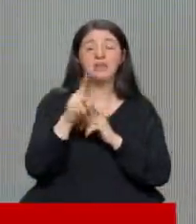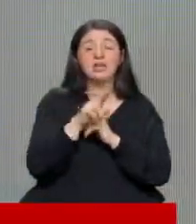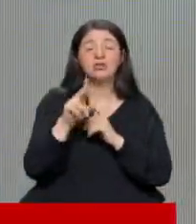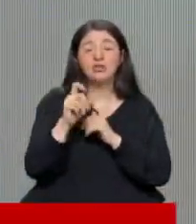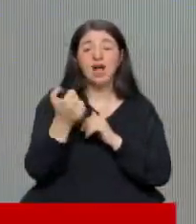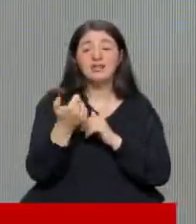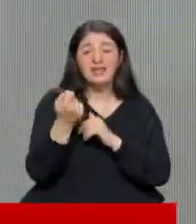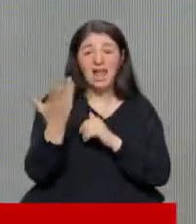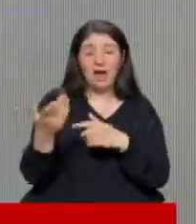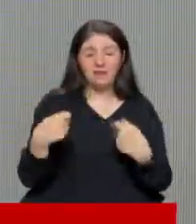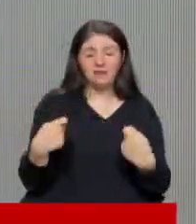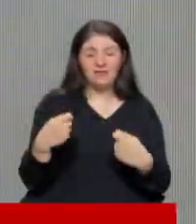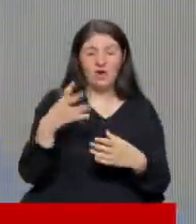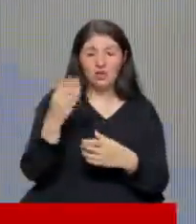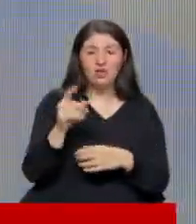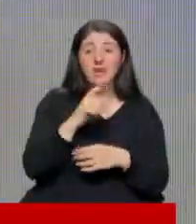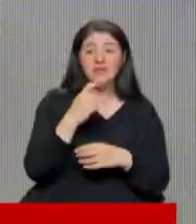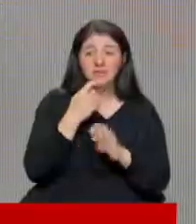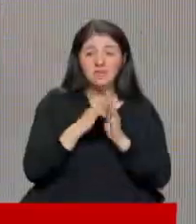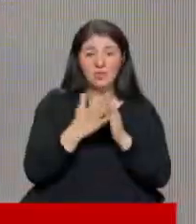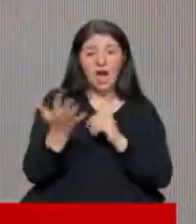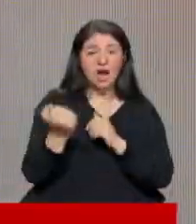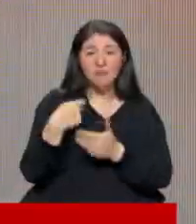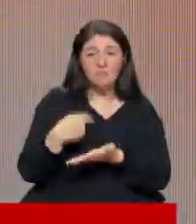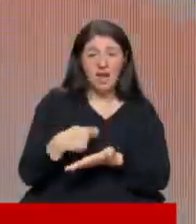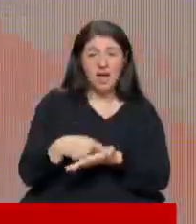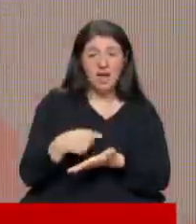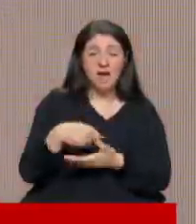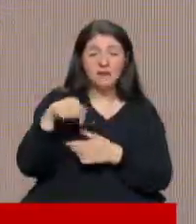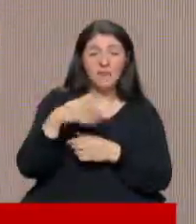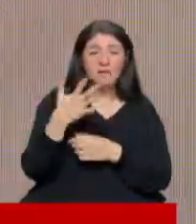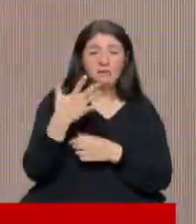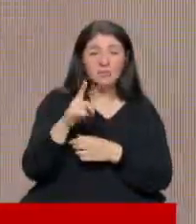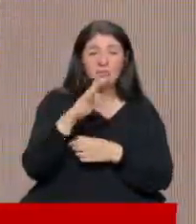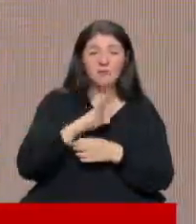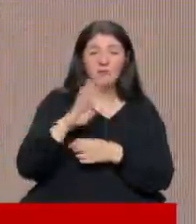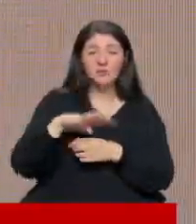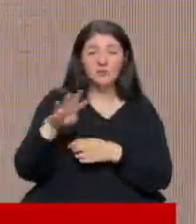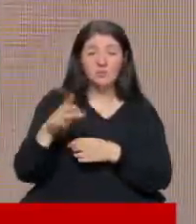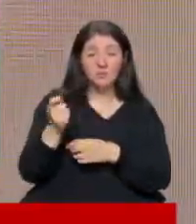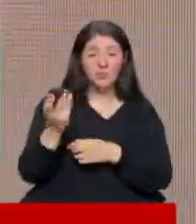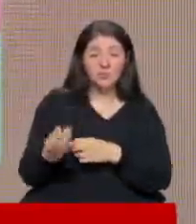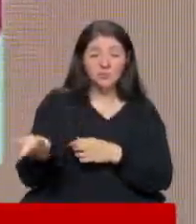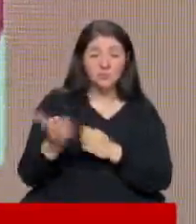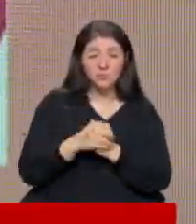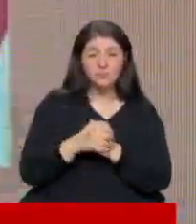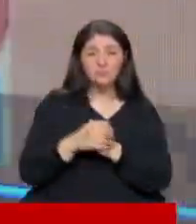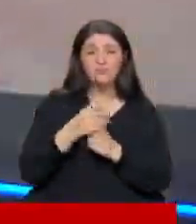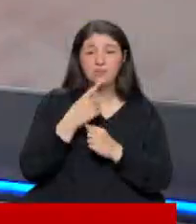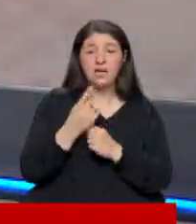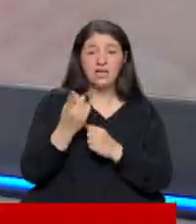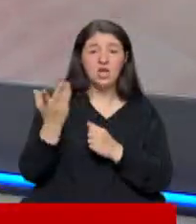3796 liraya mal olan 10 yıllık pasaportu alma bedeli 544 lira oldu